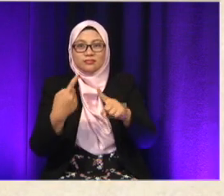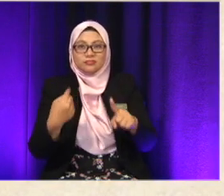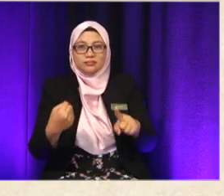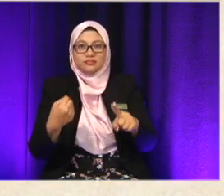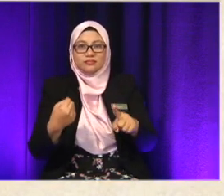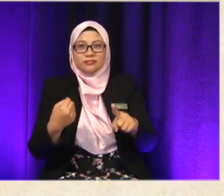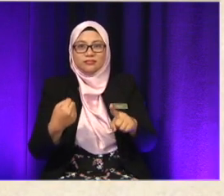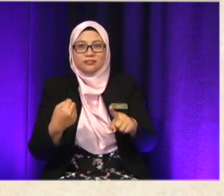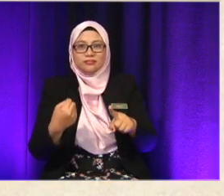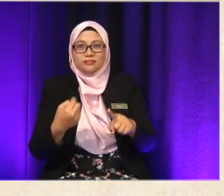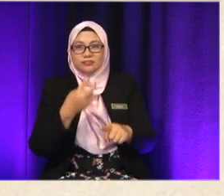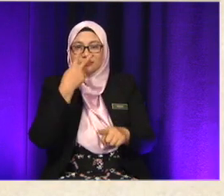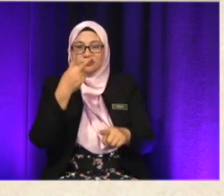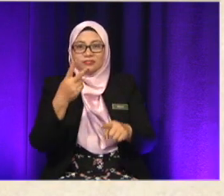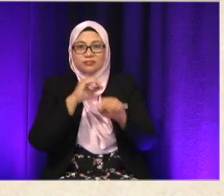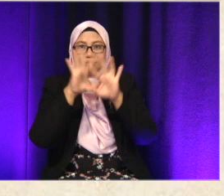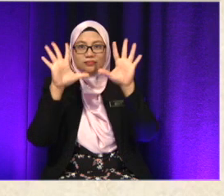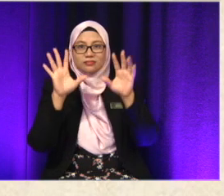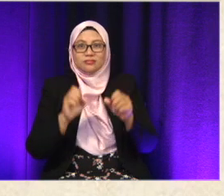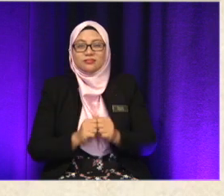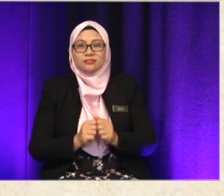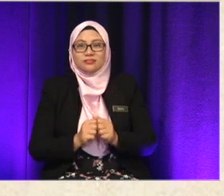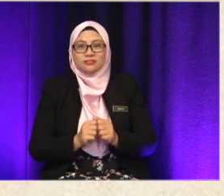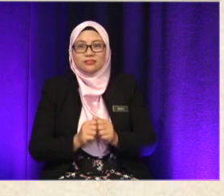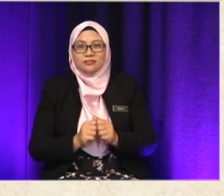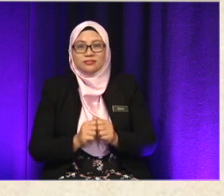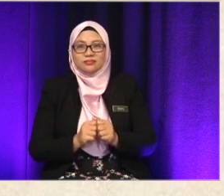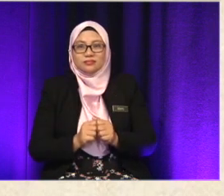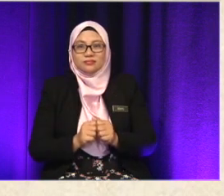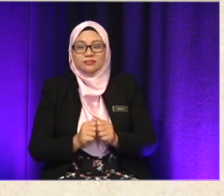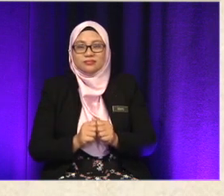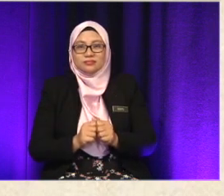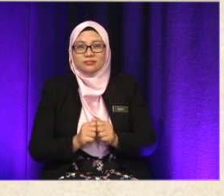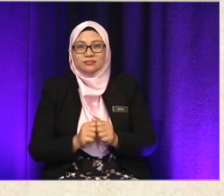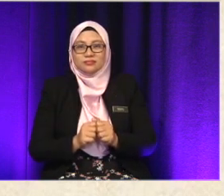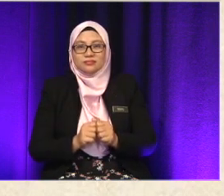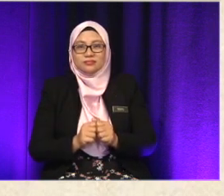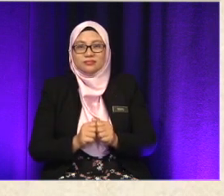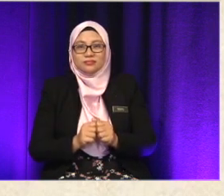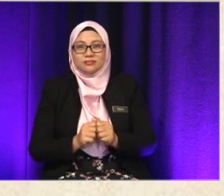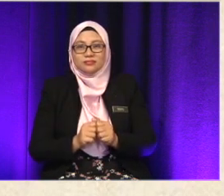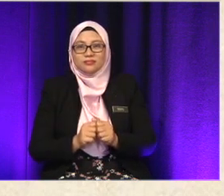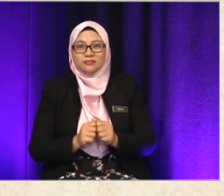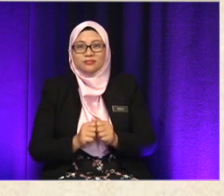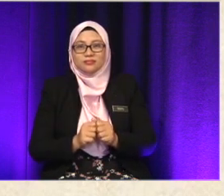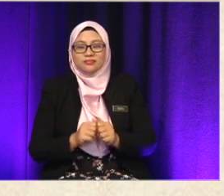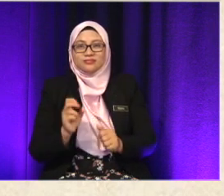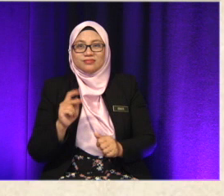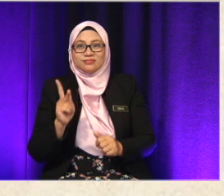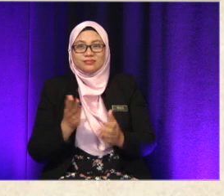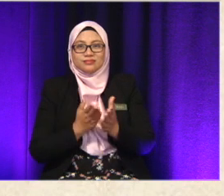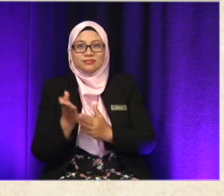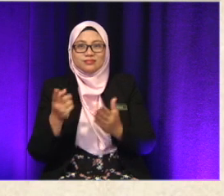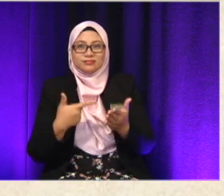yang melampau. Okey, kita kena lindung dia sistem ni. Kalau dia burst, okey, kadang berlaku kebocoran dan sebagainya. Okey, kita teruskan lagi